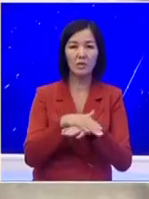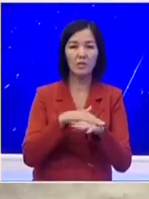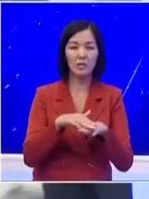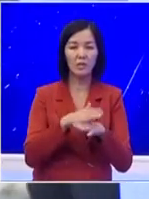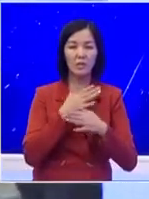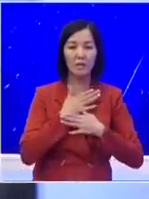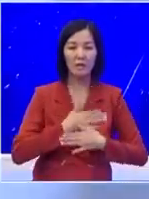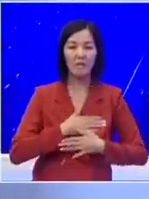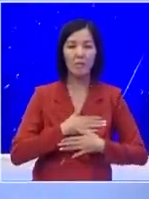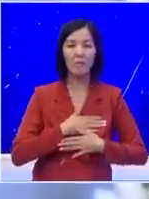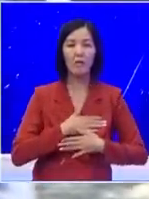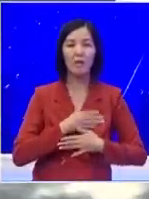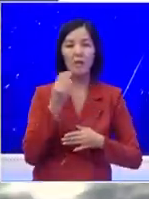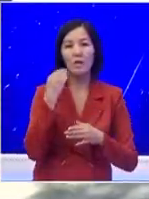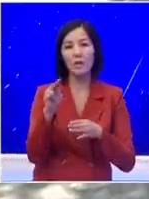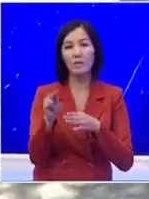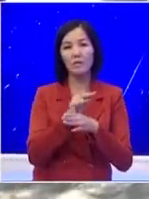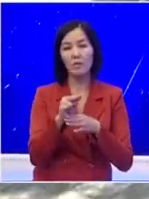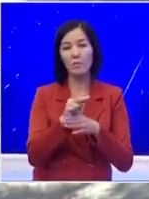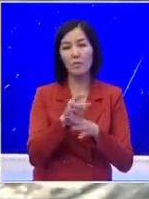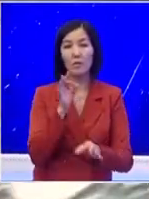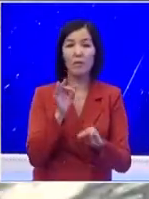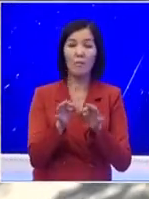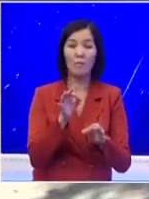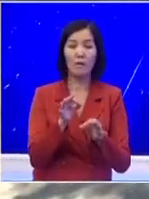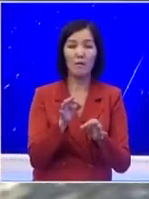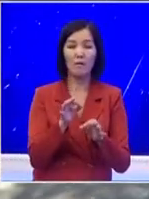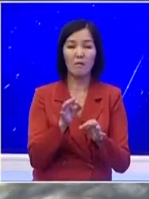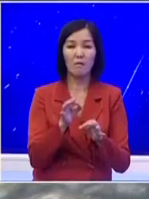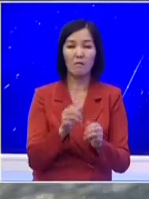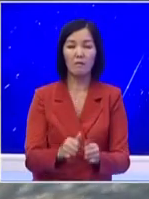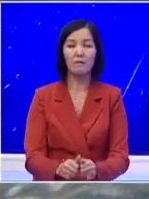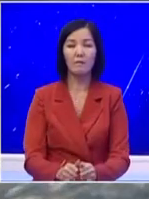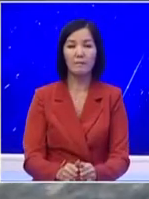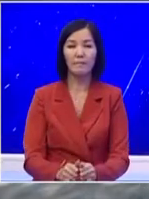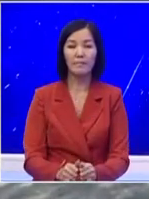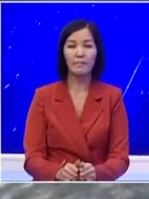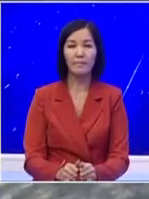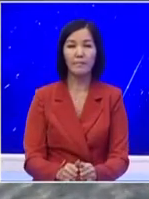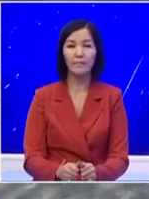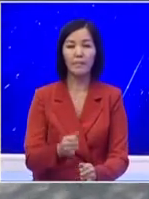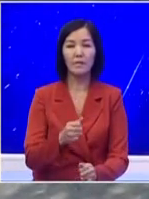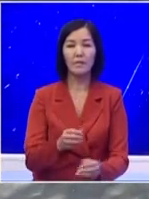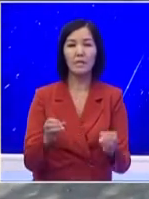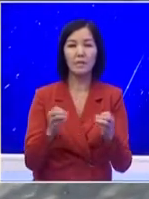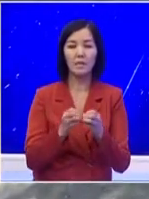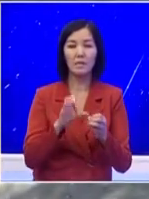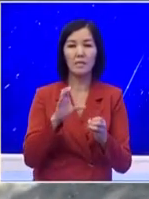довольны. Качество работали нормально, слой положили хороший. Нормально? Да, где-то сантиметров 10